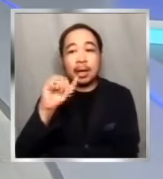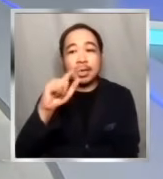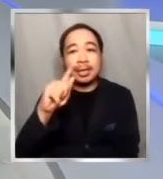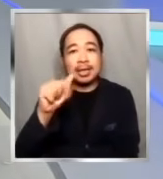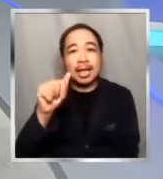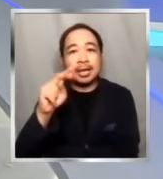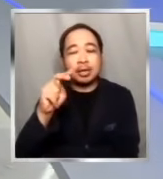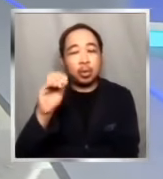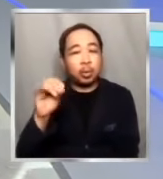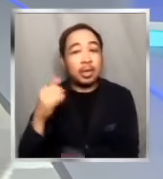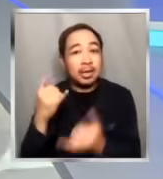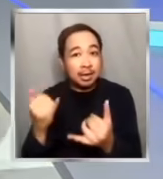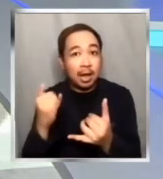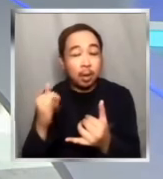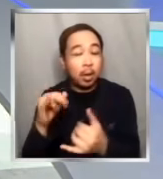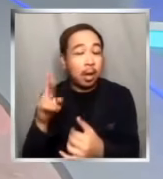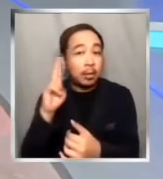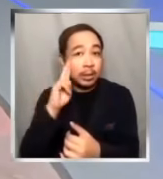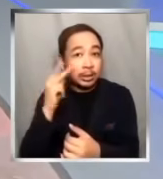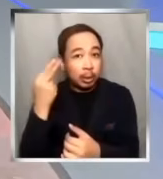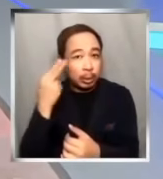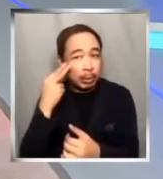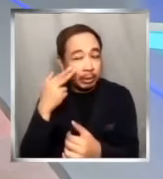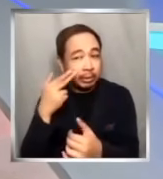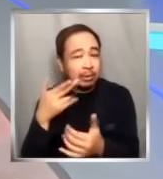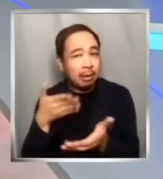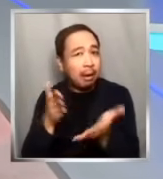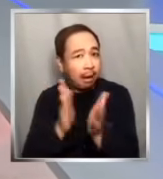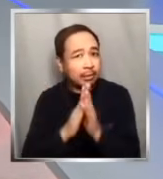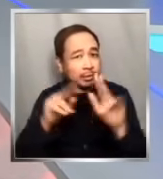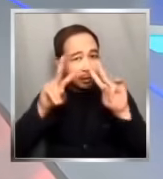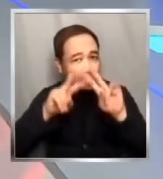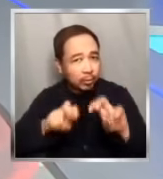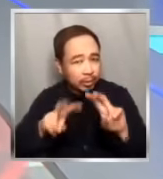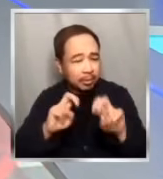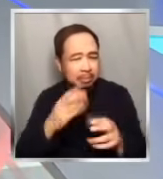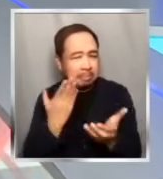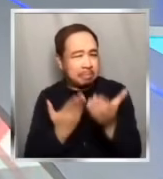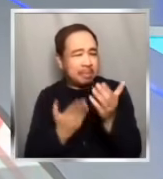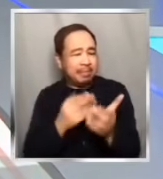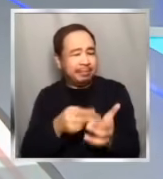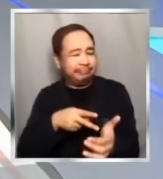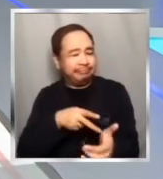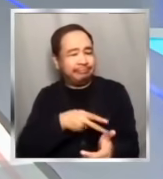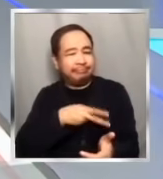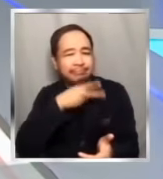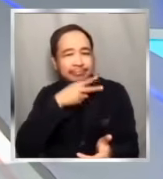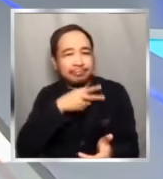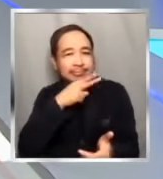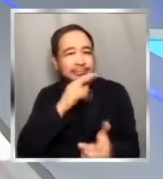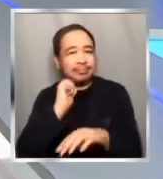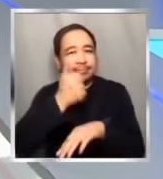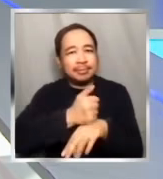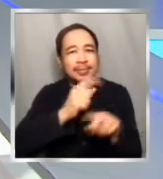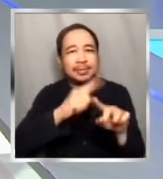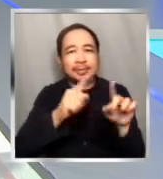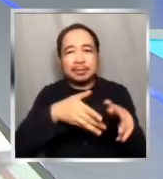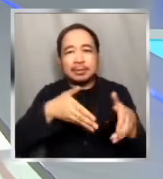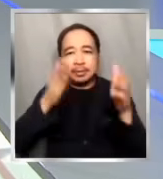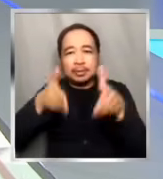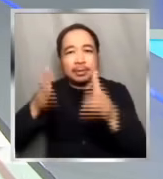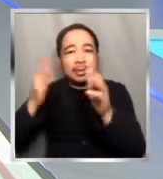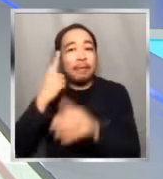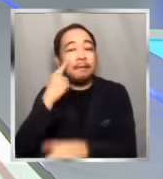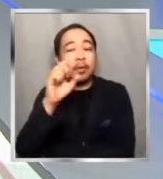na imbestigahan ang anyay maanomalyang pagpapatayo ng mga pasilidad para sa SEA Games. Inalmahan niya ni